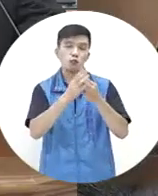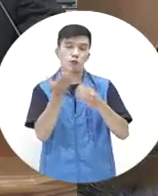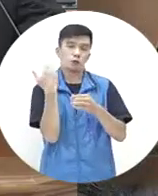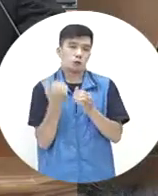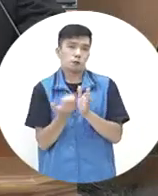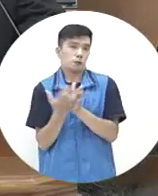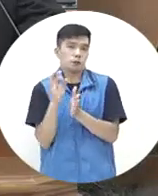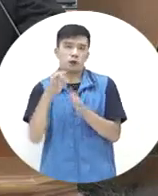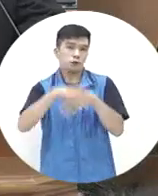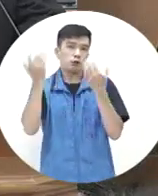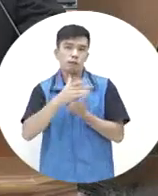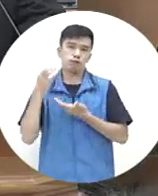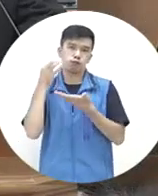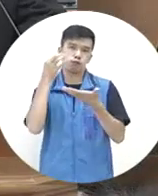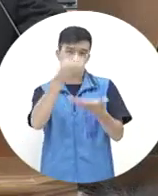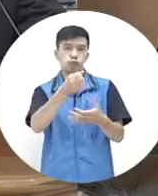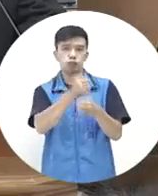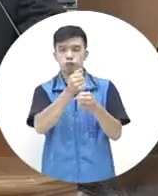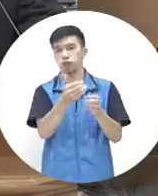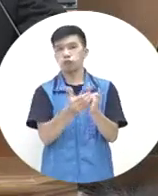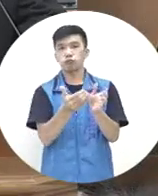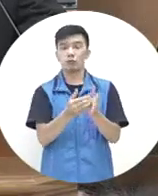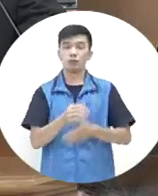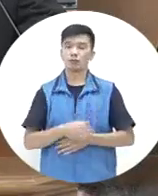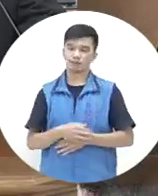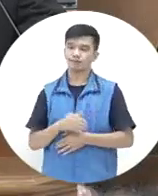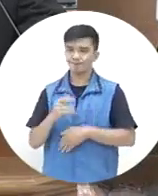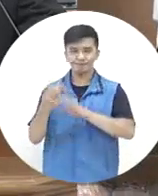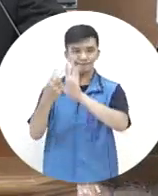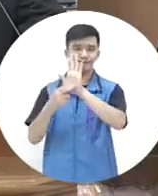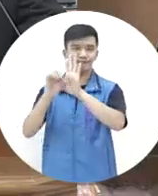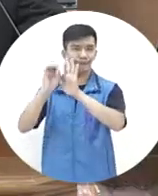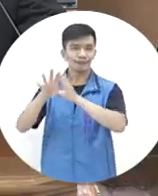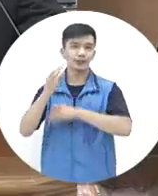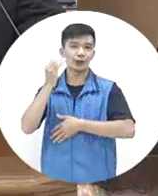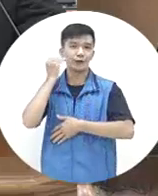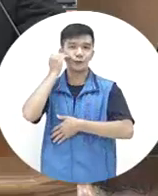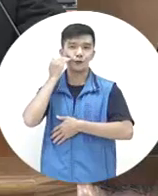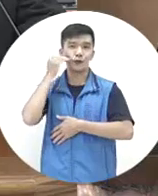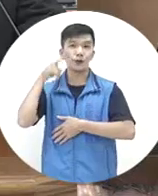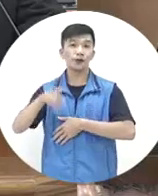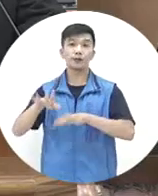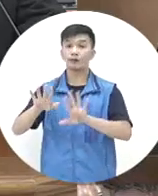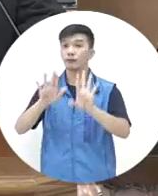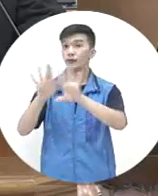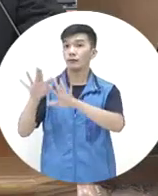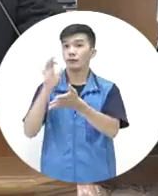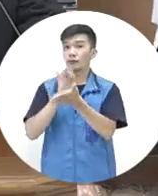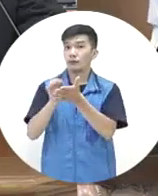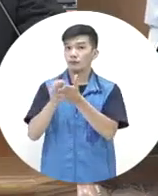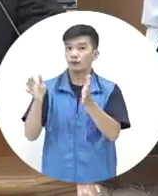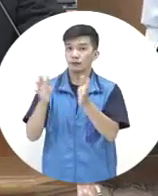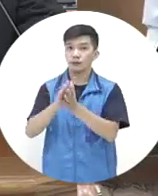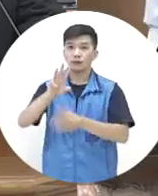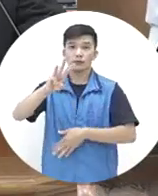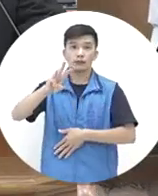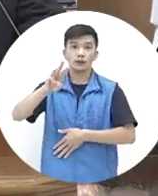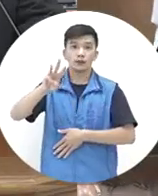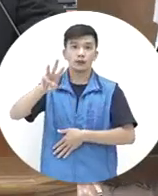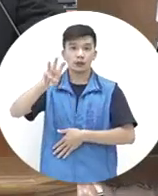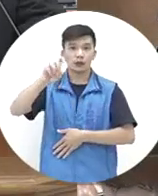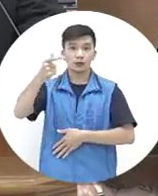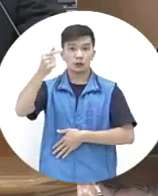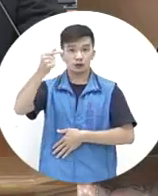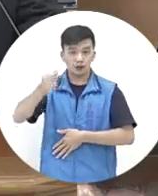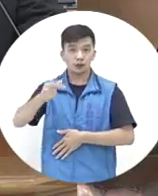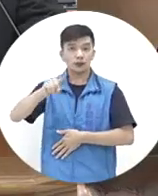那所以我才说啊，那如果像依照这个状况。你现在的36.14亿，这第三次总共